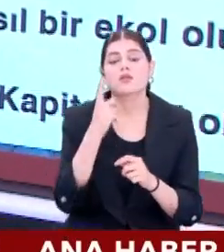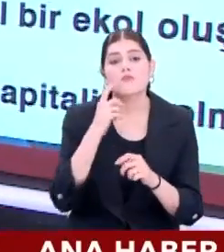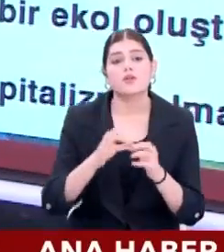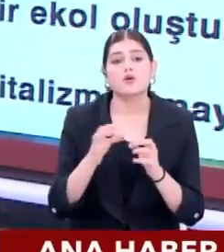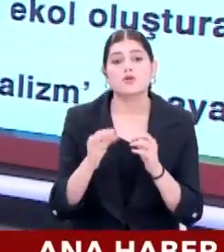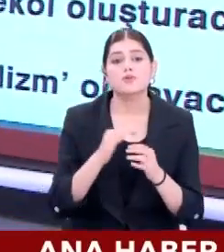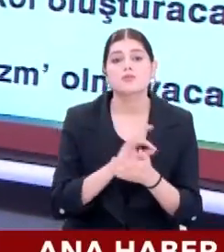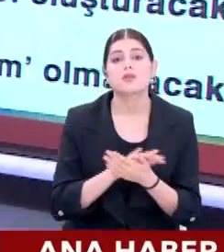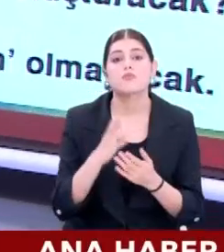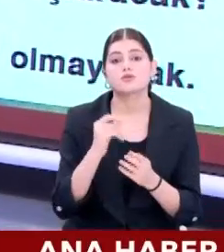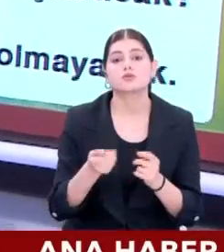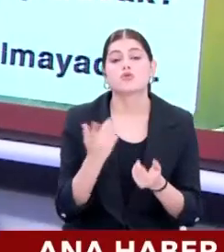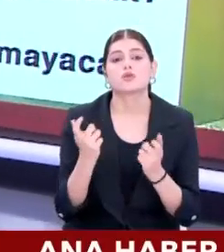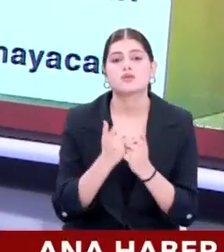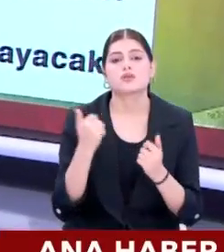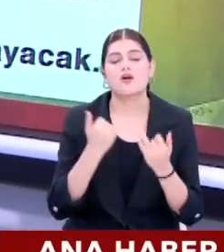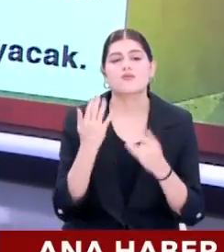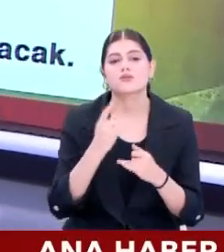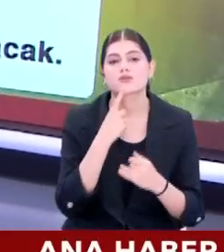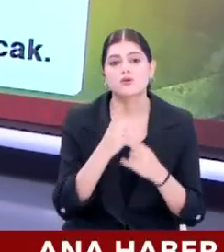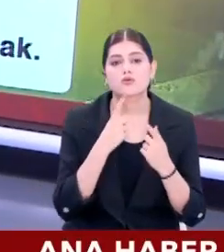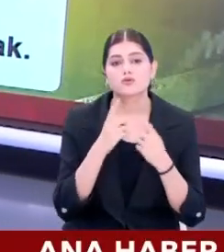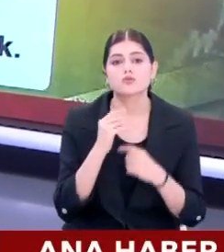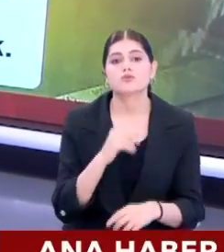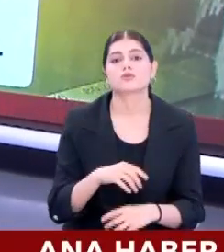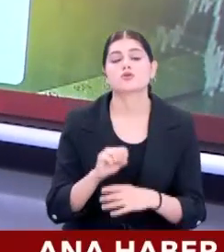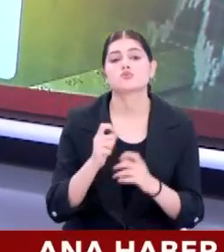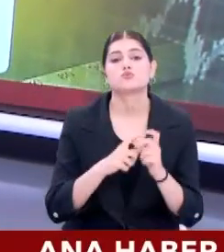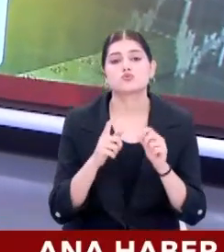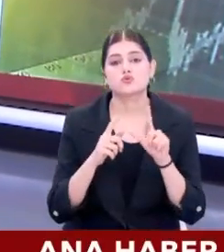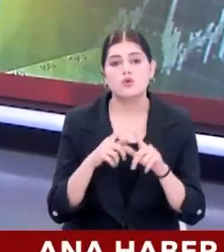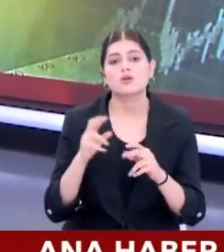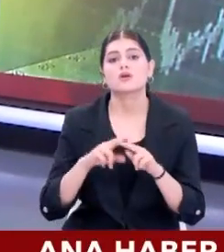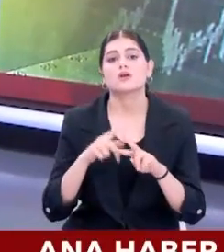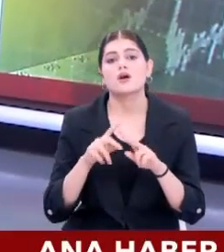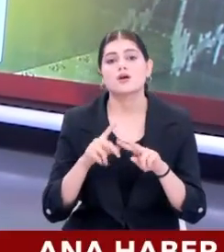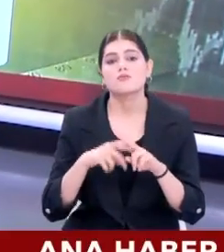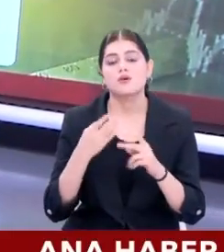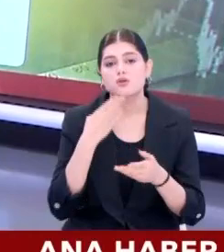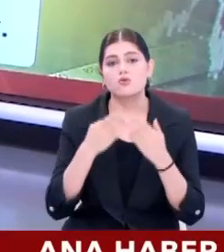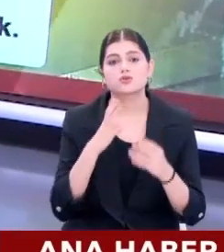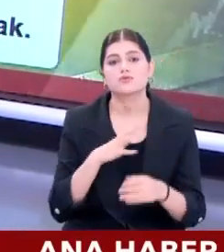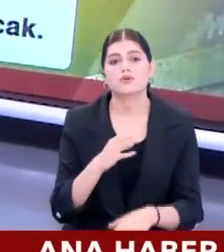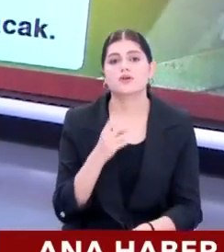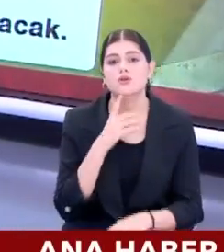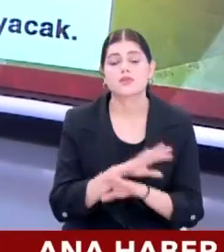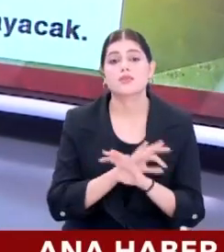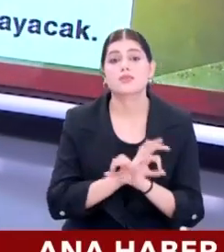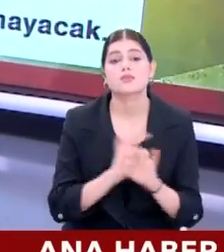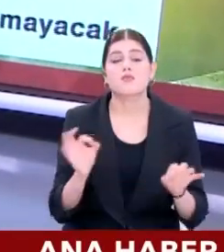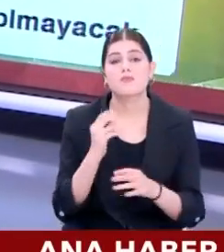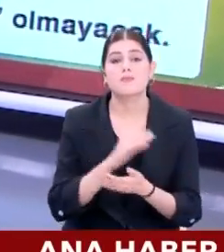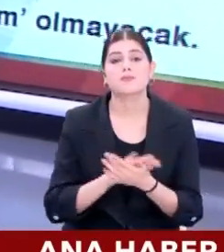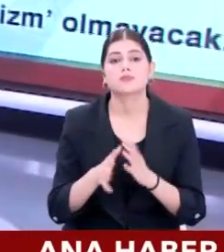ne kadar müdahale olması gerektiği çok tartışılmıştır işte heykelciler var Sol heykelciler var kar Mart meseleye Güya kökten çözüm bulmuş